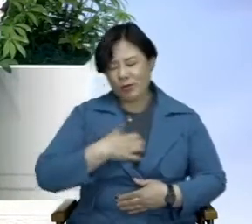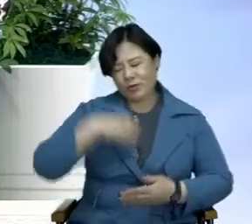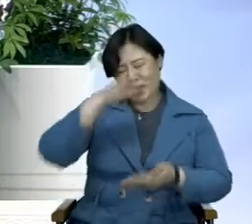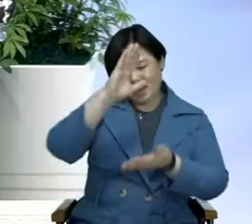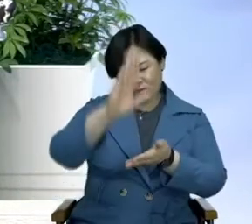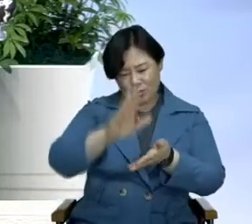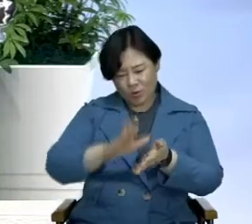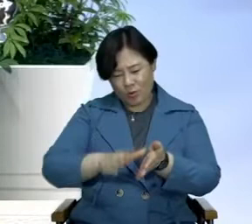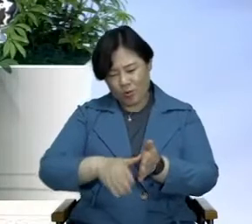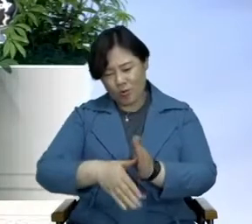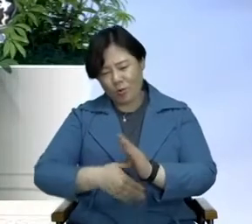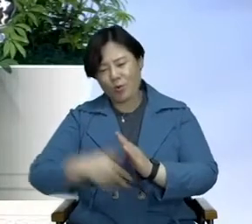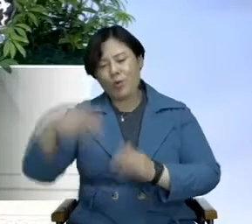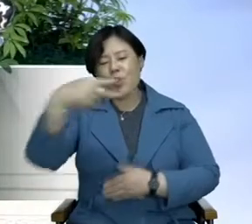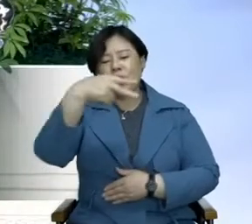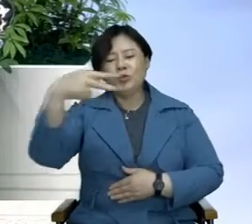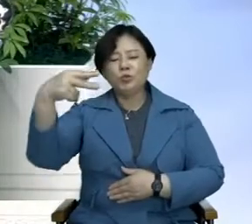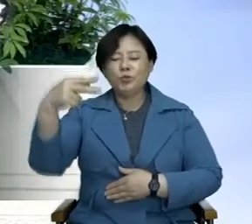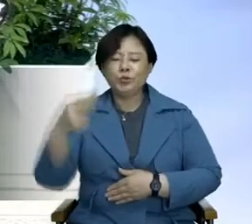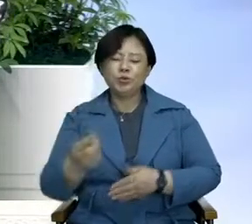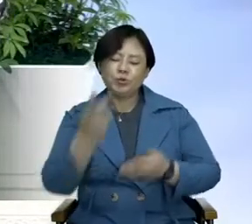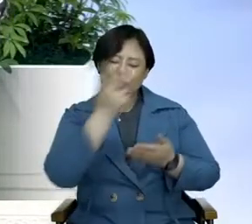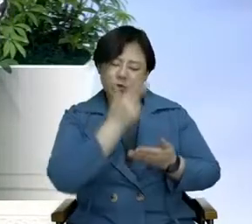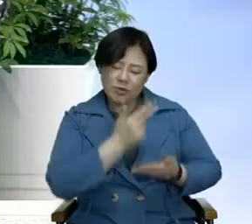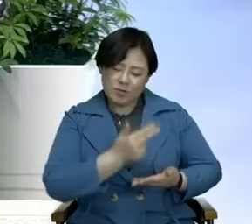괴로울 때도